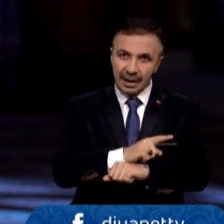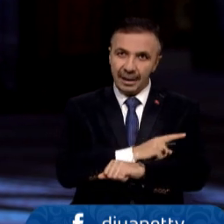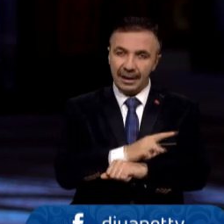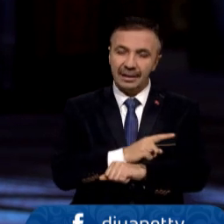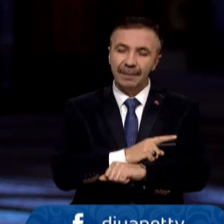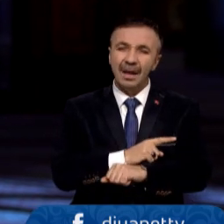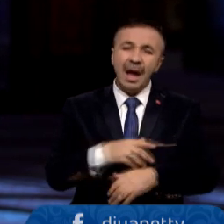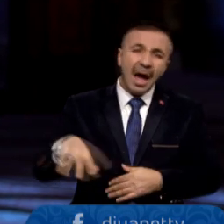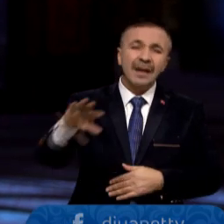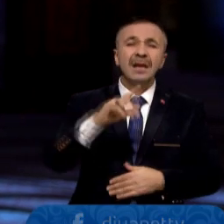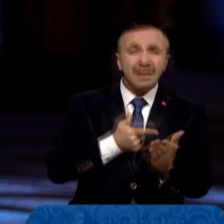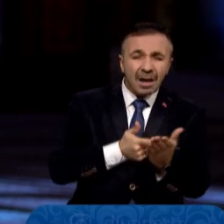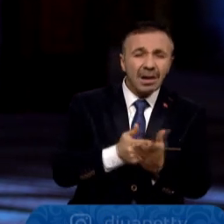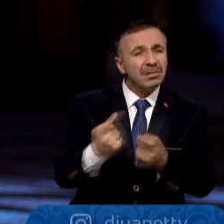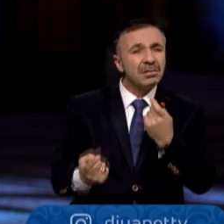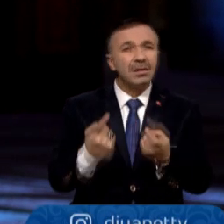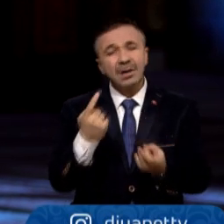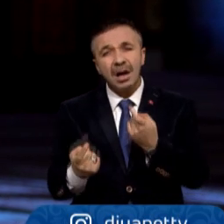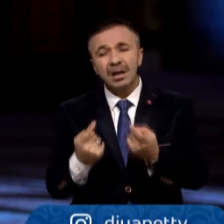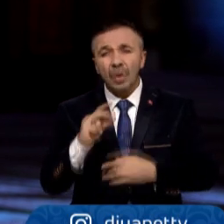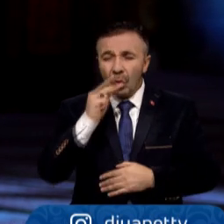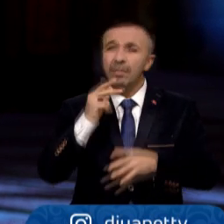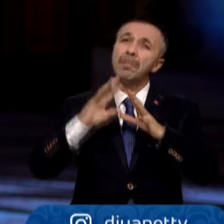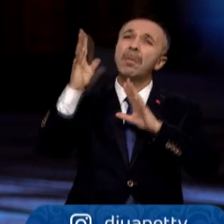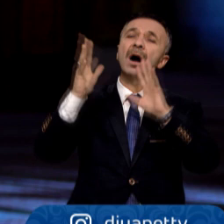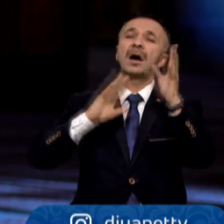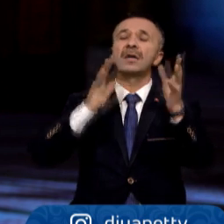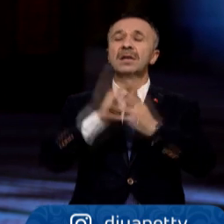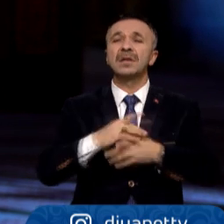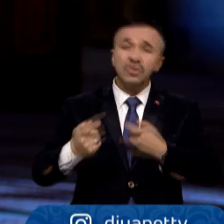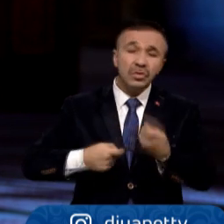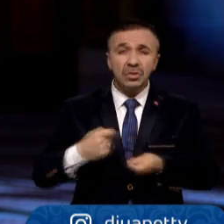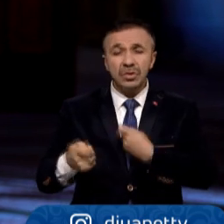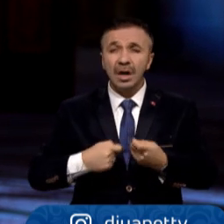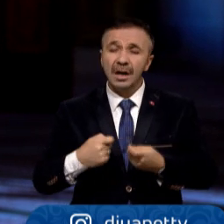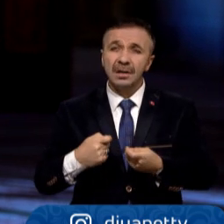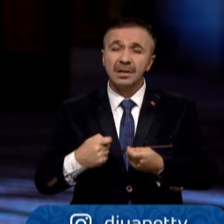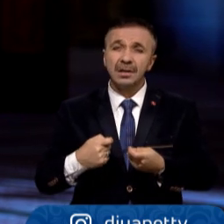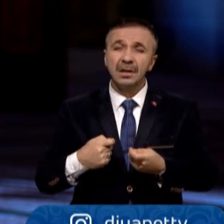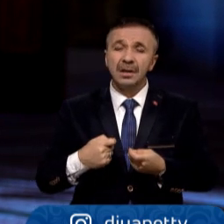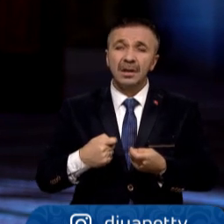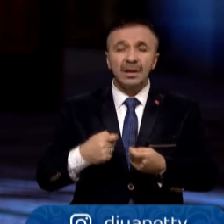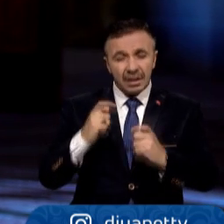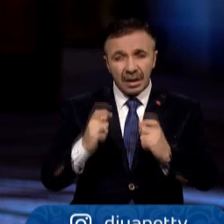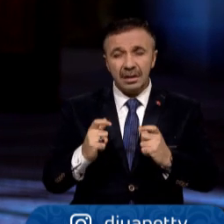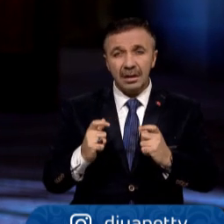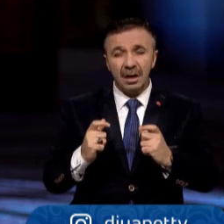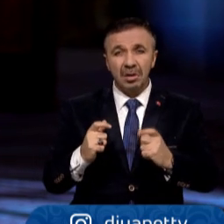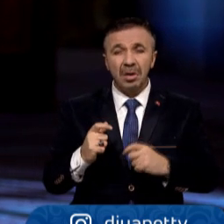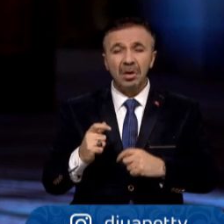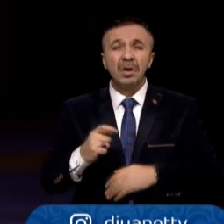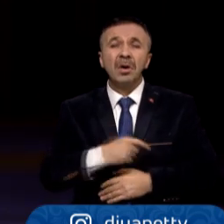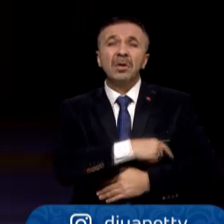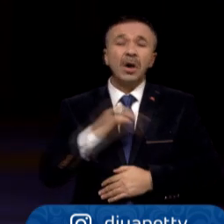herkes tarlasında çayırında bayırında hurma bahçesinde Ticaret yerinde sivil hayat